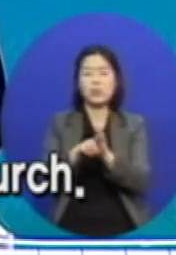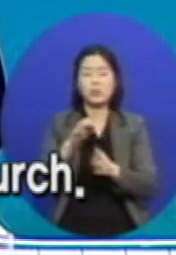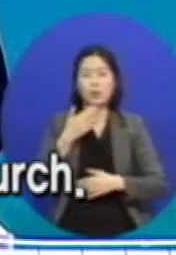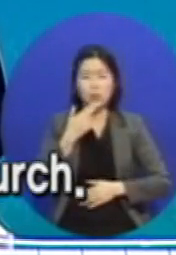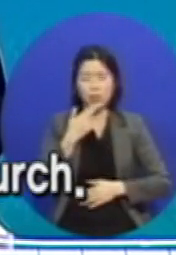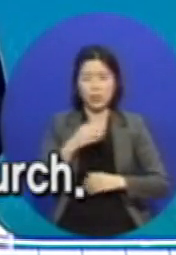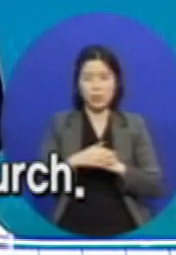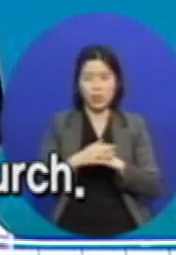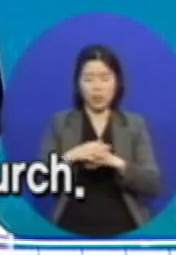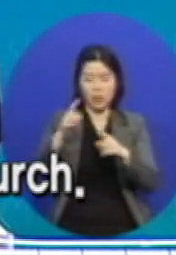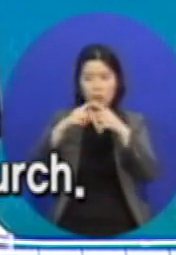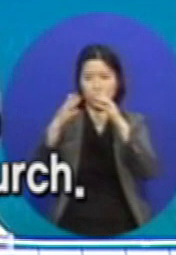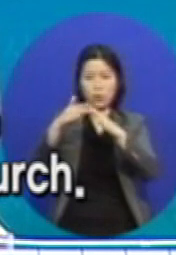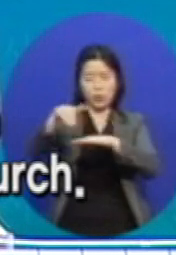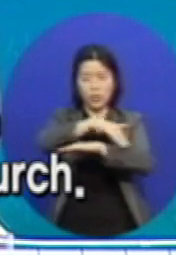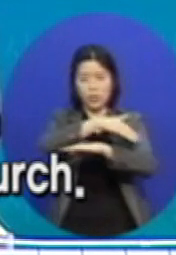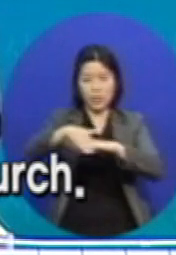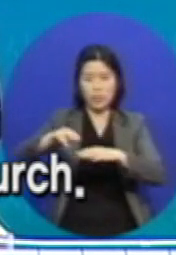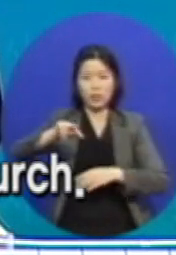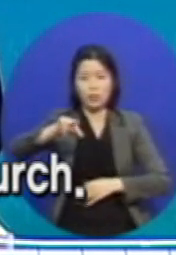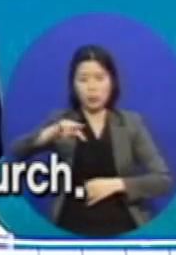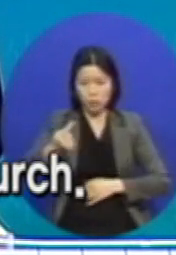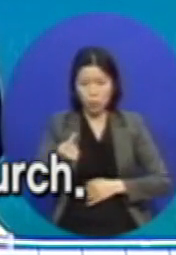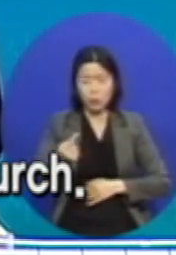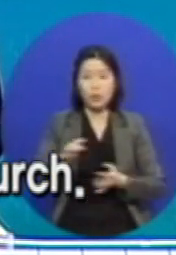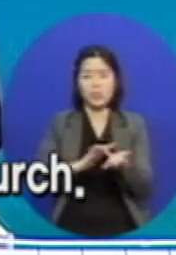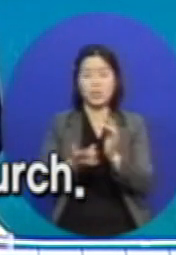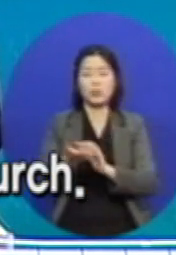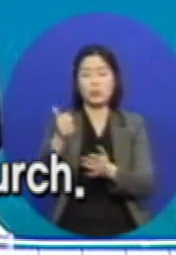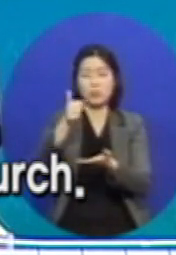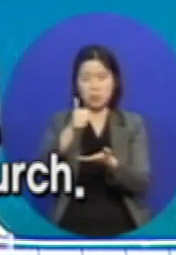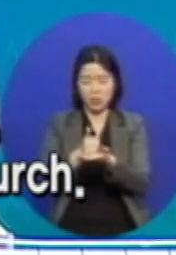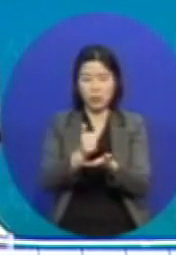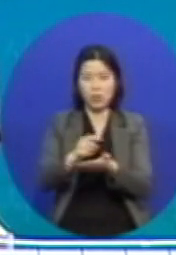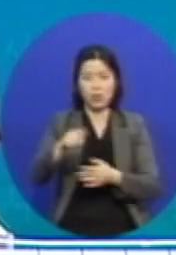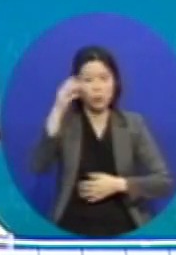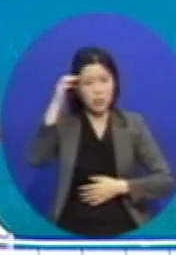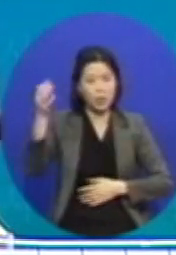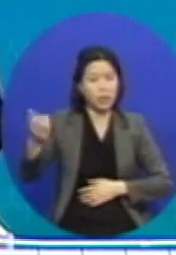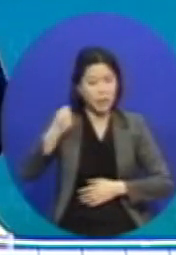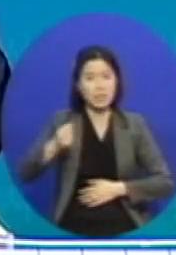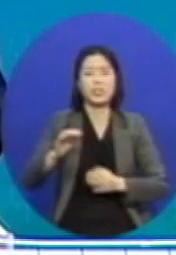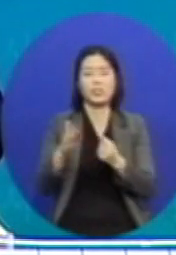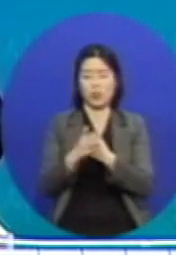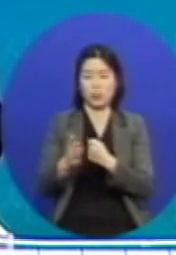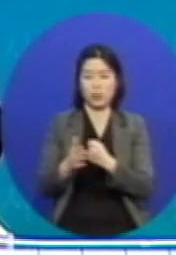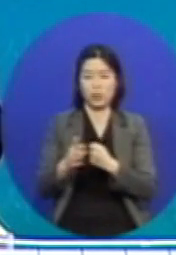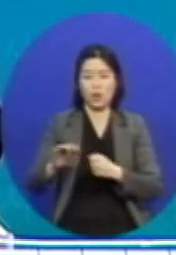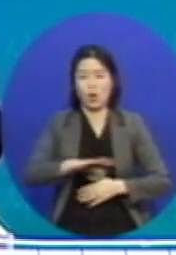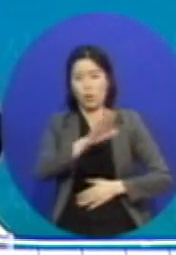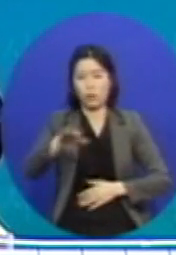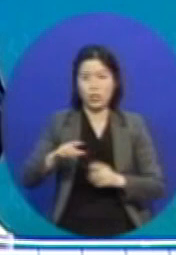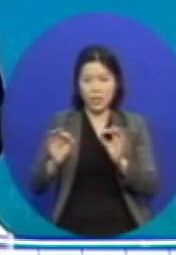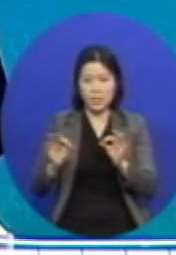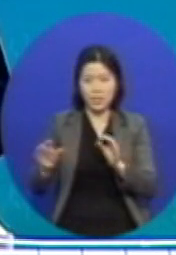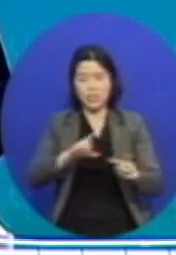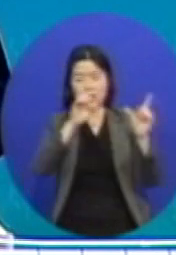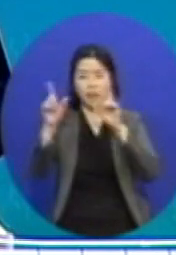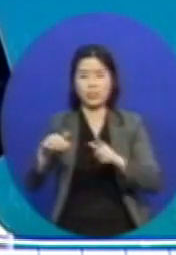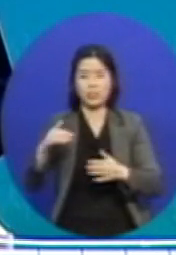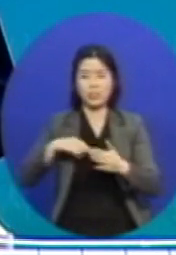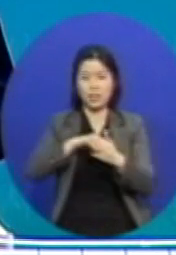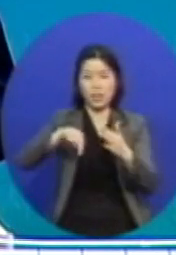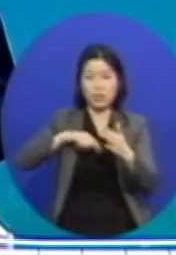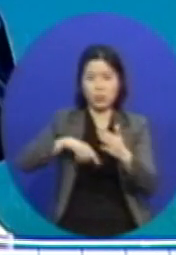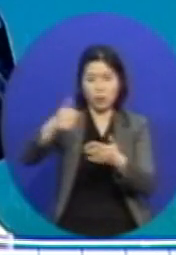다니는 것도 예수 믿는 거라고 생각하고 예수 믿고 있으니 그런 거예요 우리가 이제 사는 것은 내 안에 오신